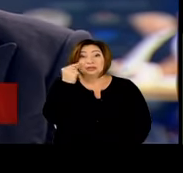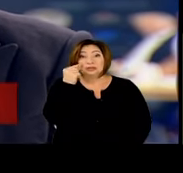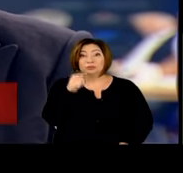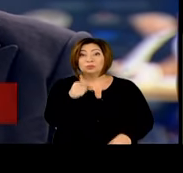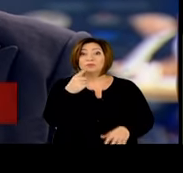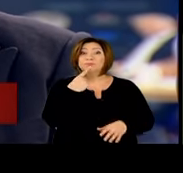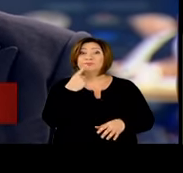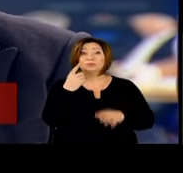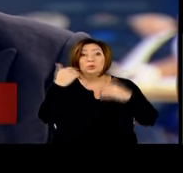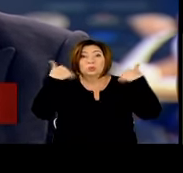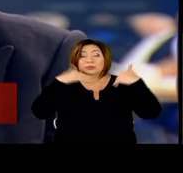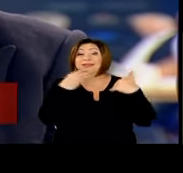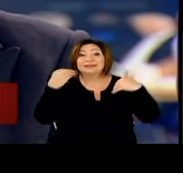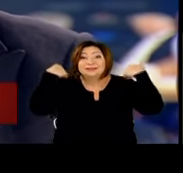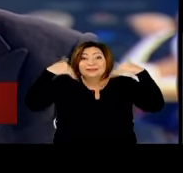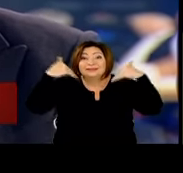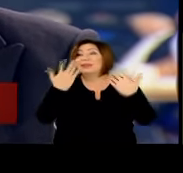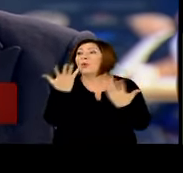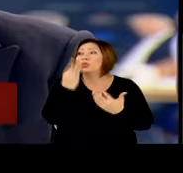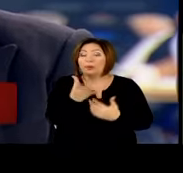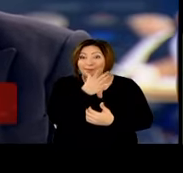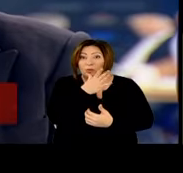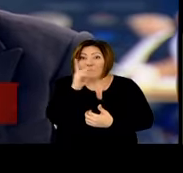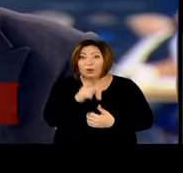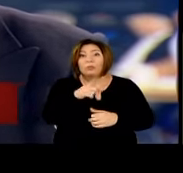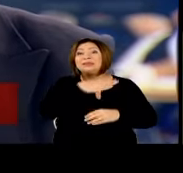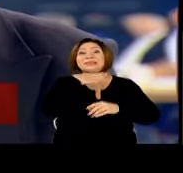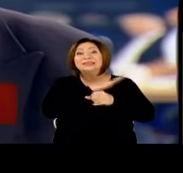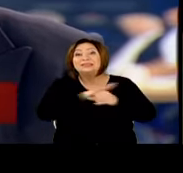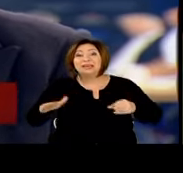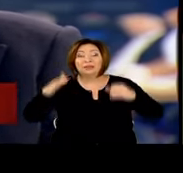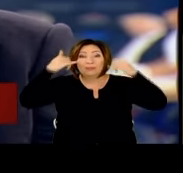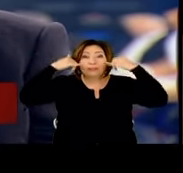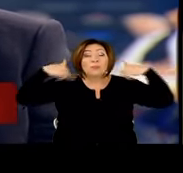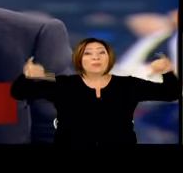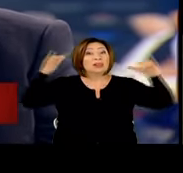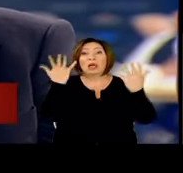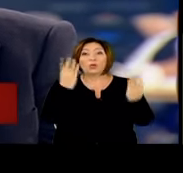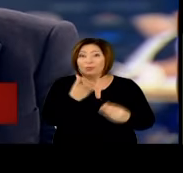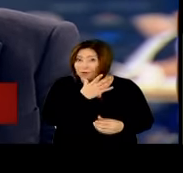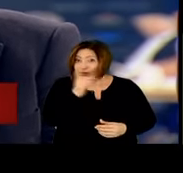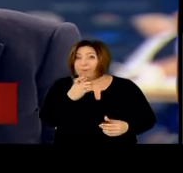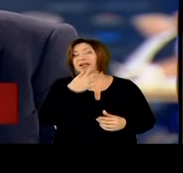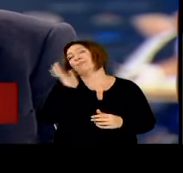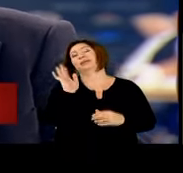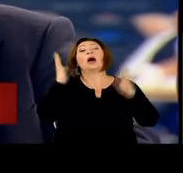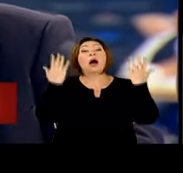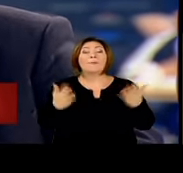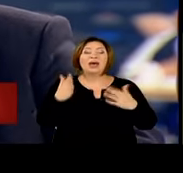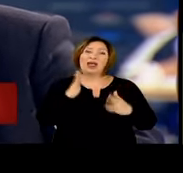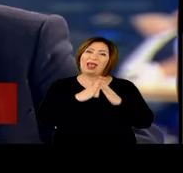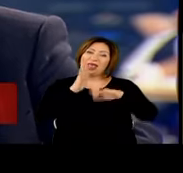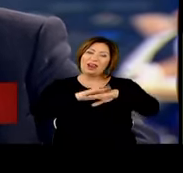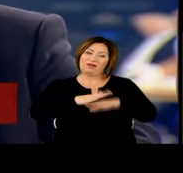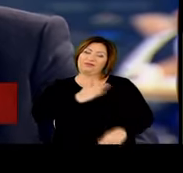mu bu kuzunun ne olduğu? Bu kesilen efendim kuzunun veya dananın ne olduğunu biliyor mu? Bilmez. Ama insan elini